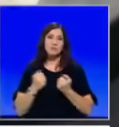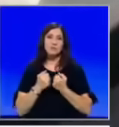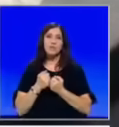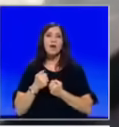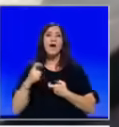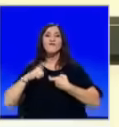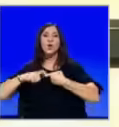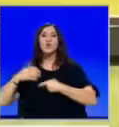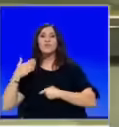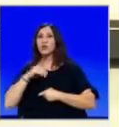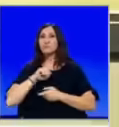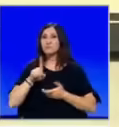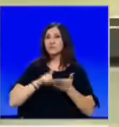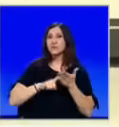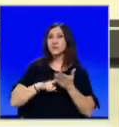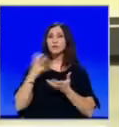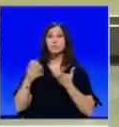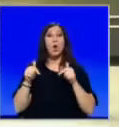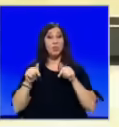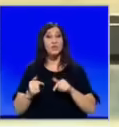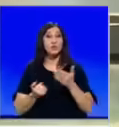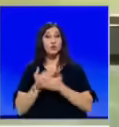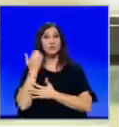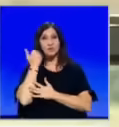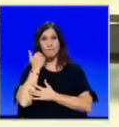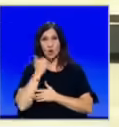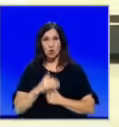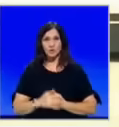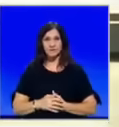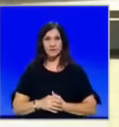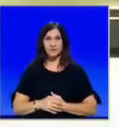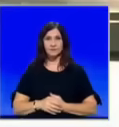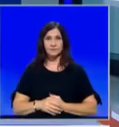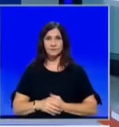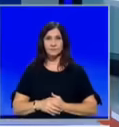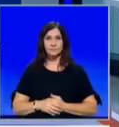са засегнати от пожара и от днес отново са в експлоатация.